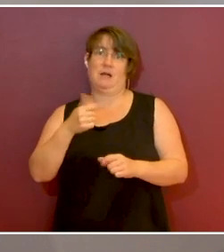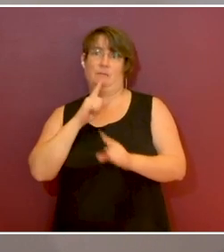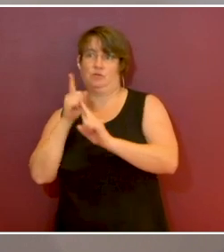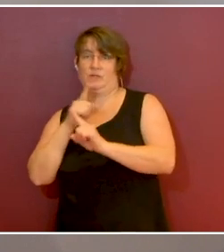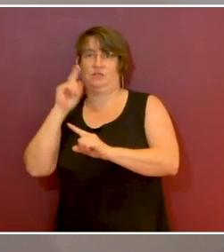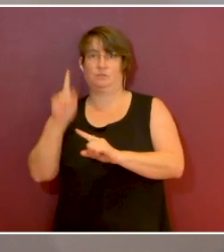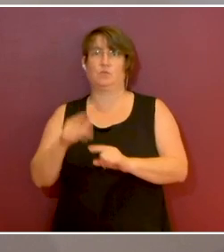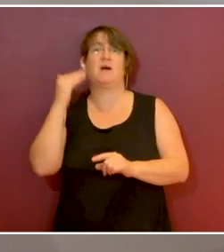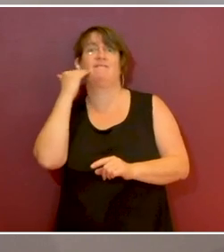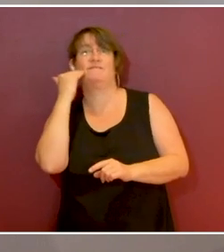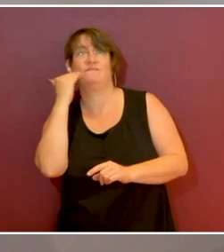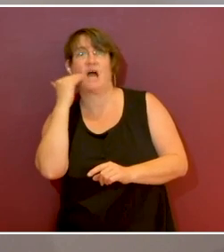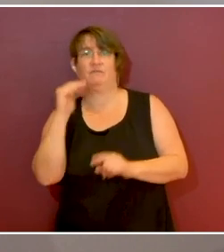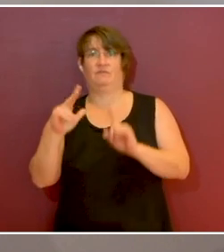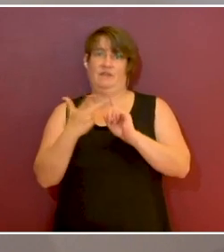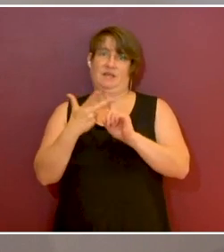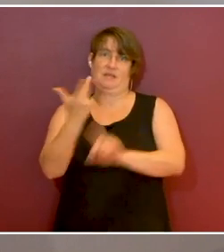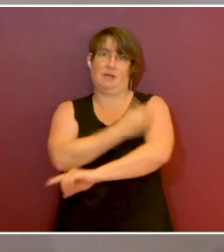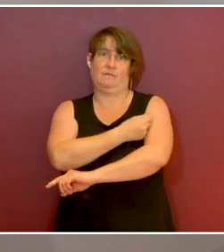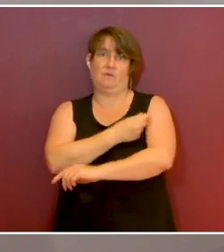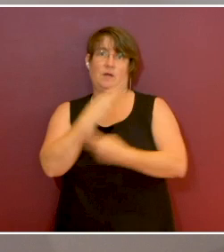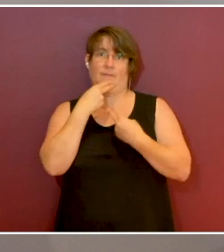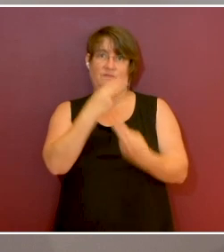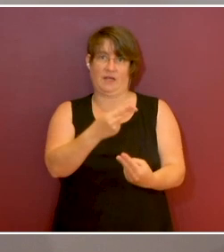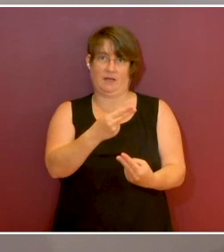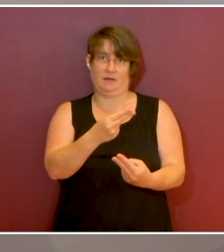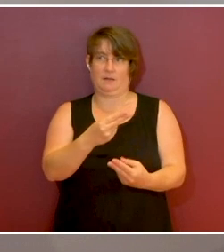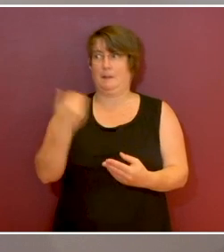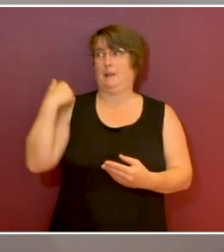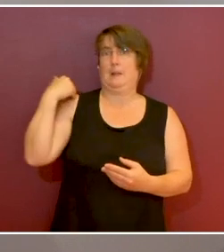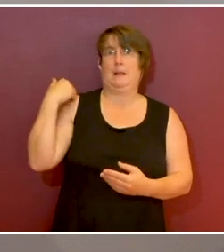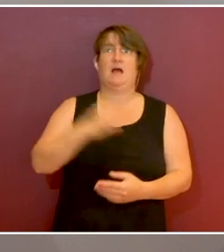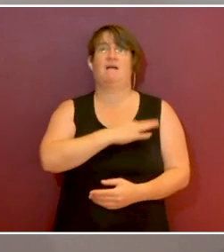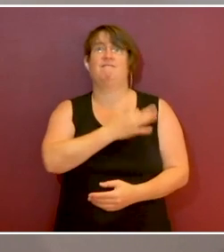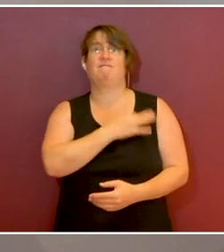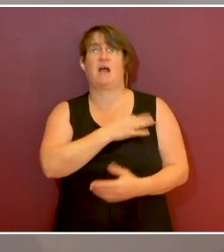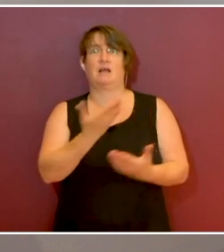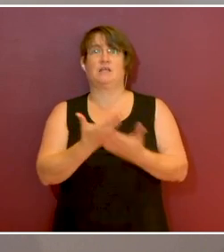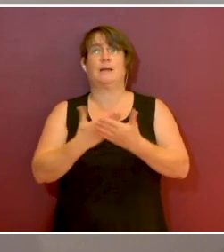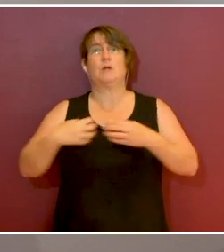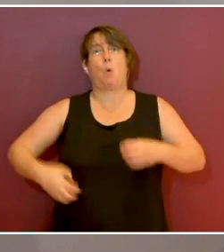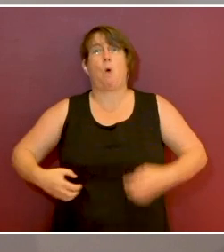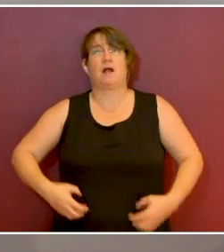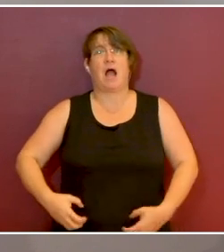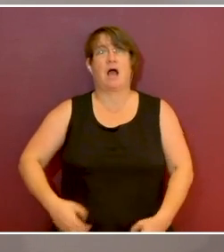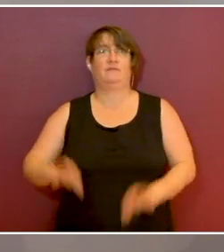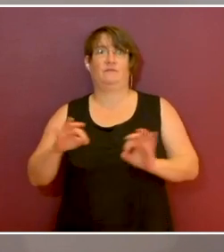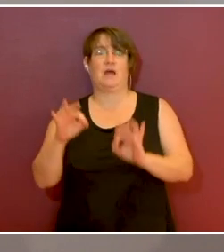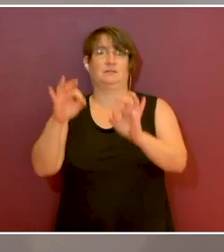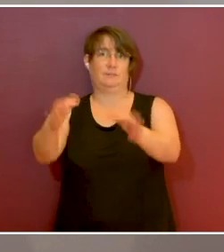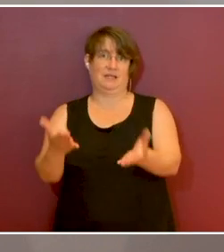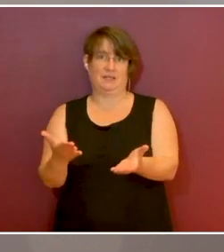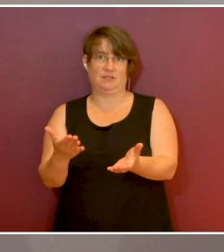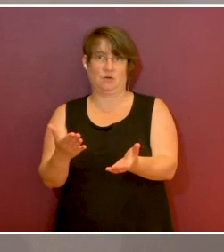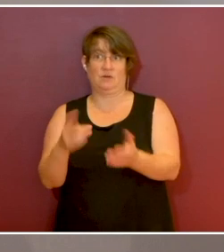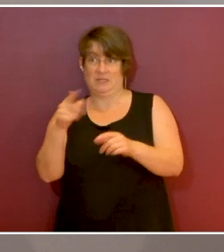ersten Studien veröffentlicht worden, aus Frankreich zum Beispiel von Organtransplantierten, wo man gesehen hat, dass man durch eine dritte